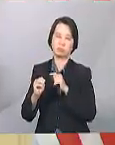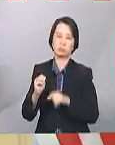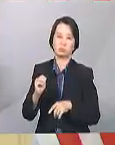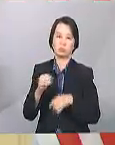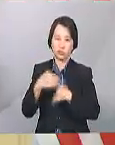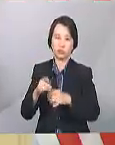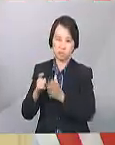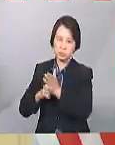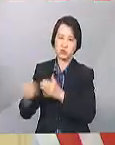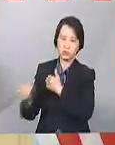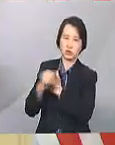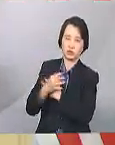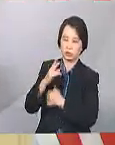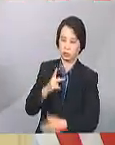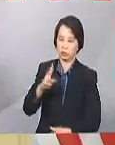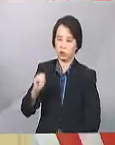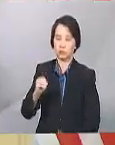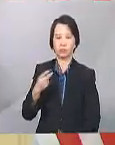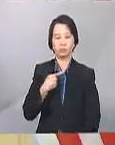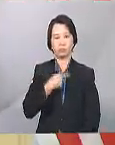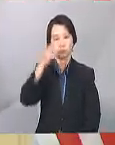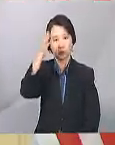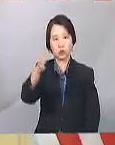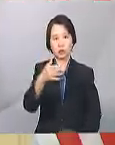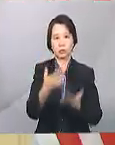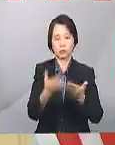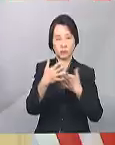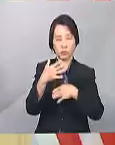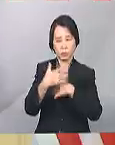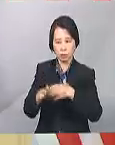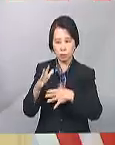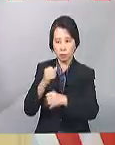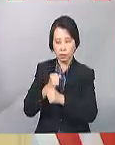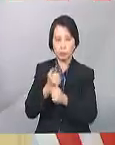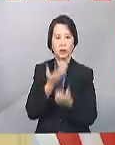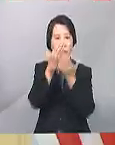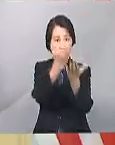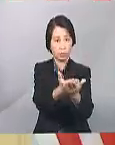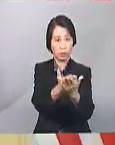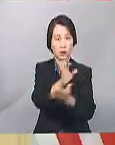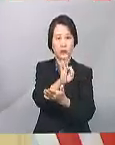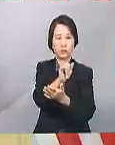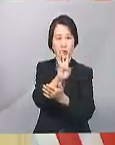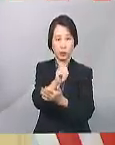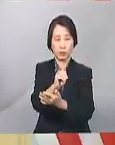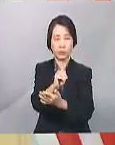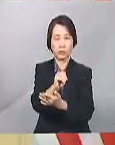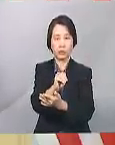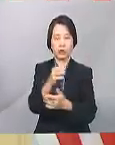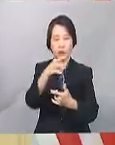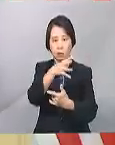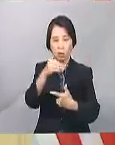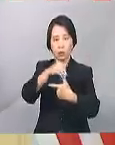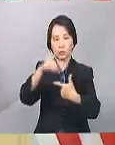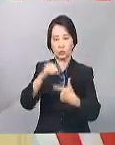lagi diperlukan. Jadi kita akan, selepas kita mendapat cadangan daripada FAM ataupun Kementerian Belia, insyaAllah kita